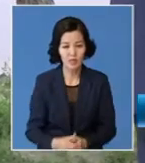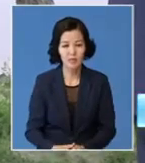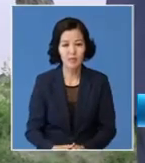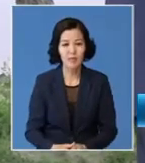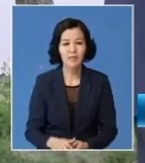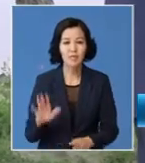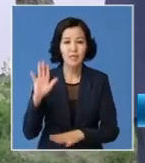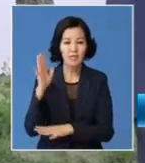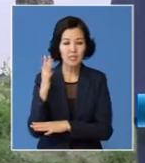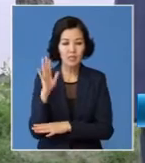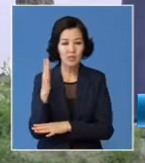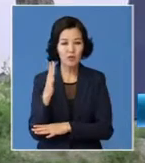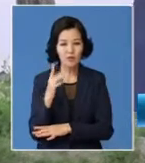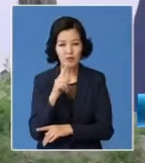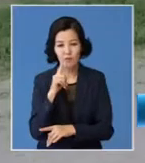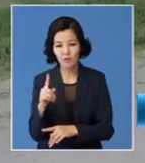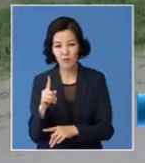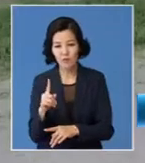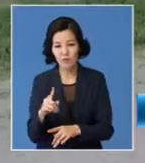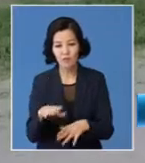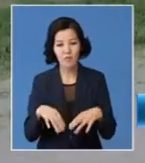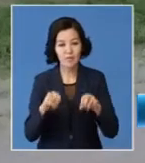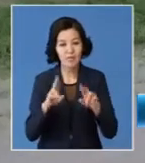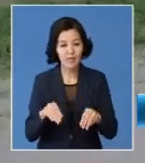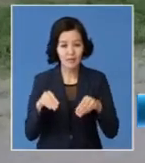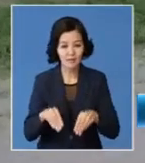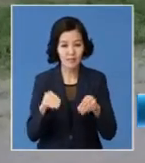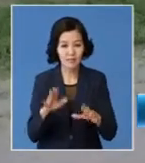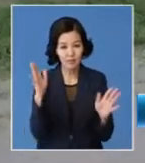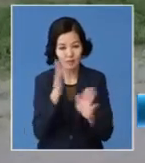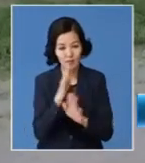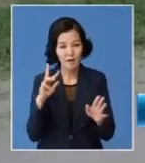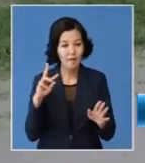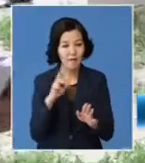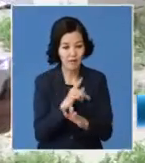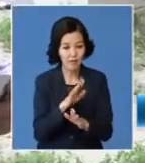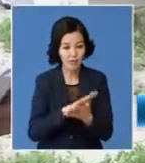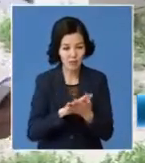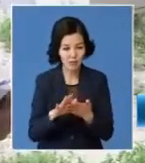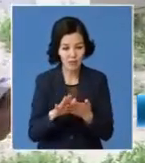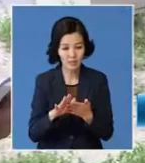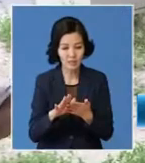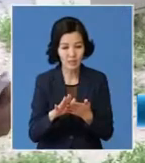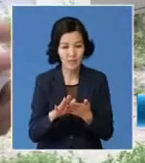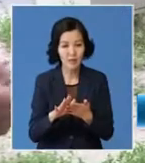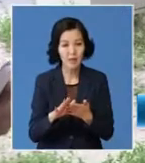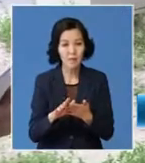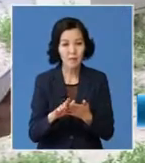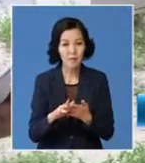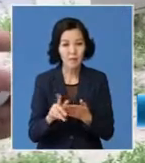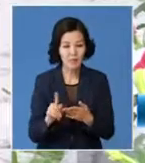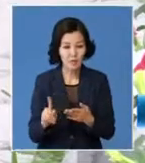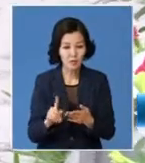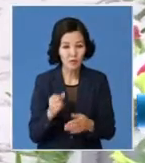Зеленые насаждения вдоль дорог высаживают специально. Они очищают воздух от вредных выбросов, содержащихся в выхлопных газах. Потому их